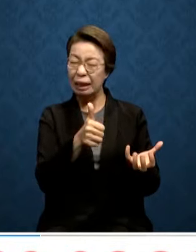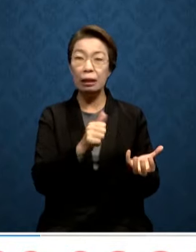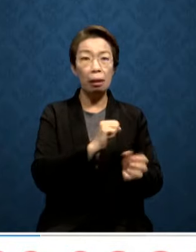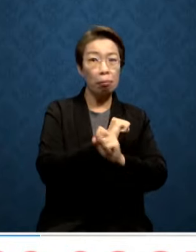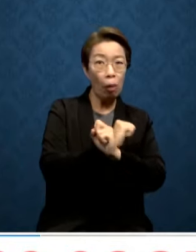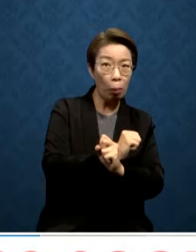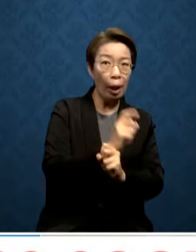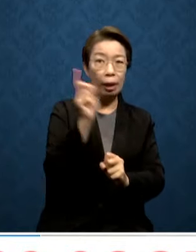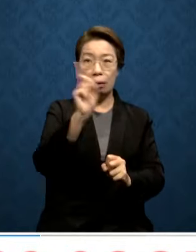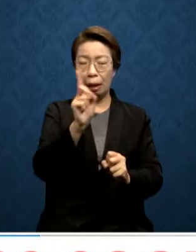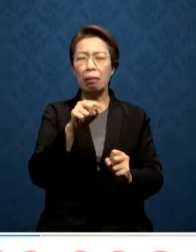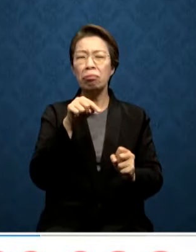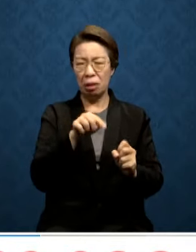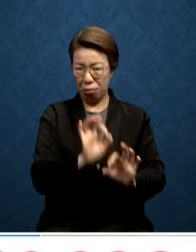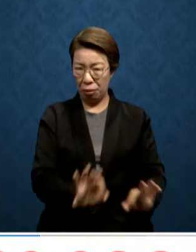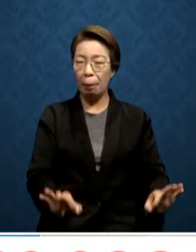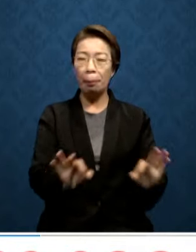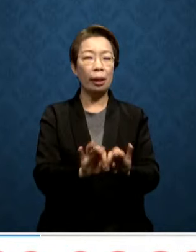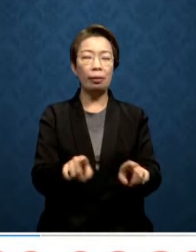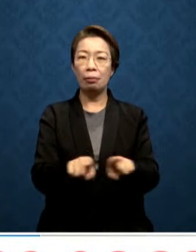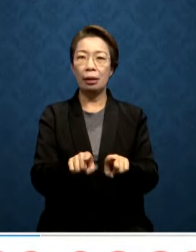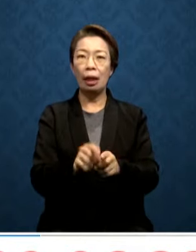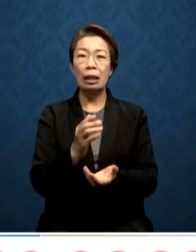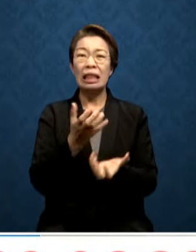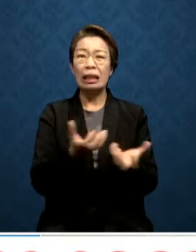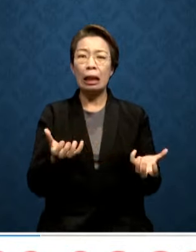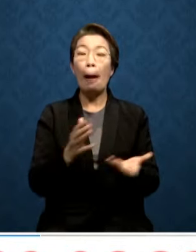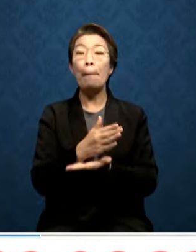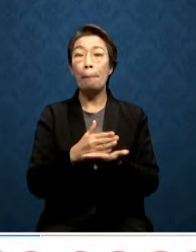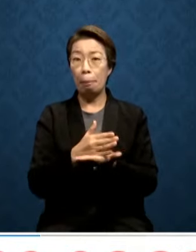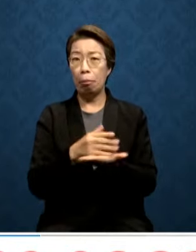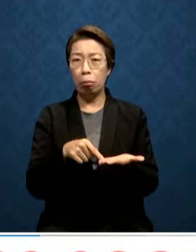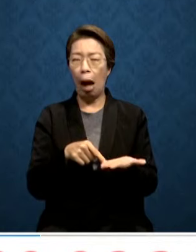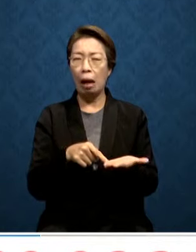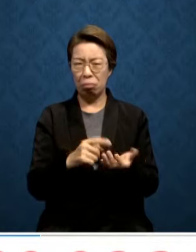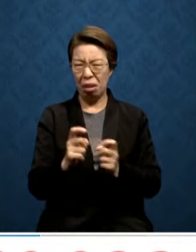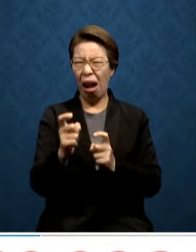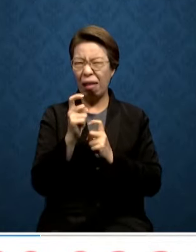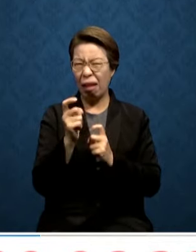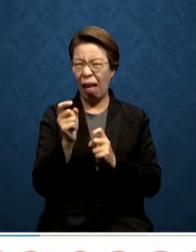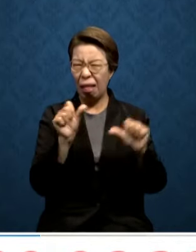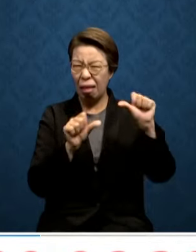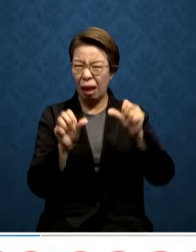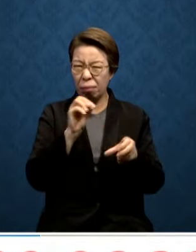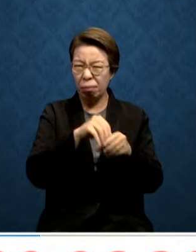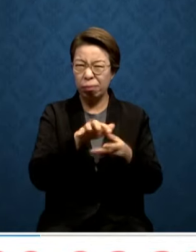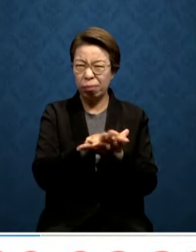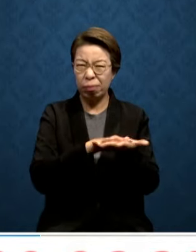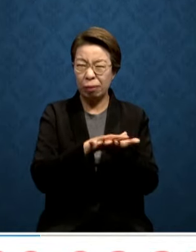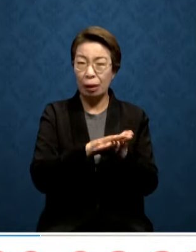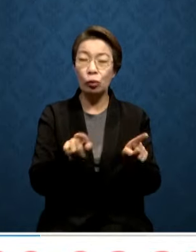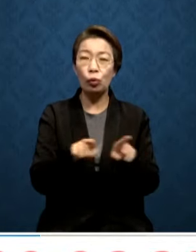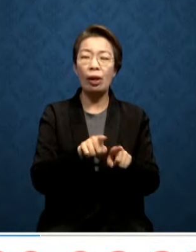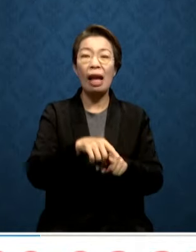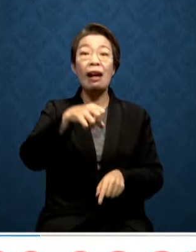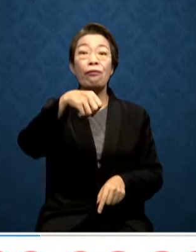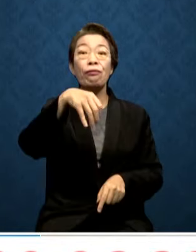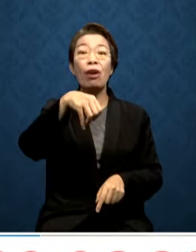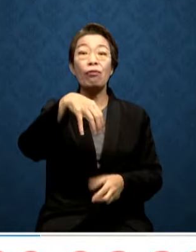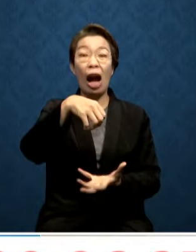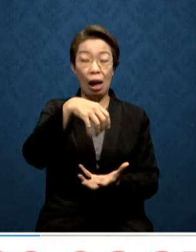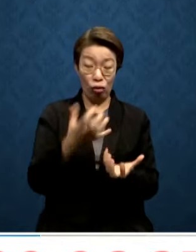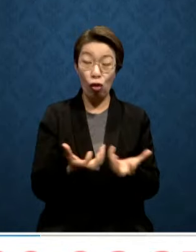ความจำเป็นเช่นกันสินค้าบางประเภทมีความอันตรายอยู่ในสินค้านั้นๆอย่างเช่นเครื่องใช้ไฟฟ้าที่ไม่ได้มาตรฐ